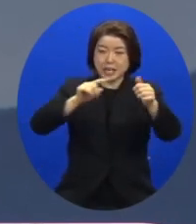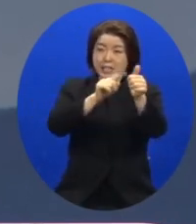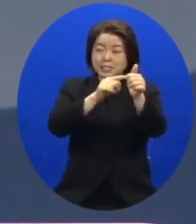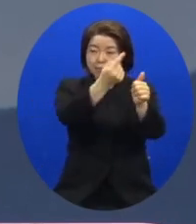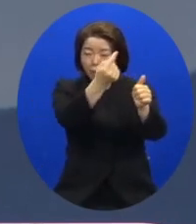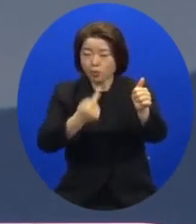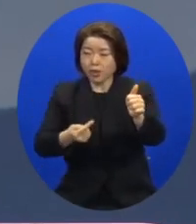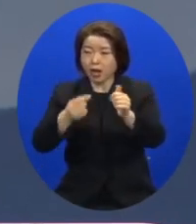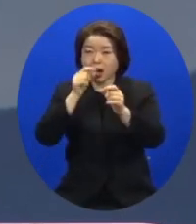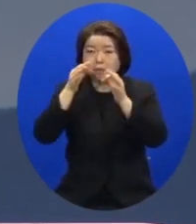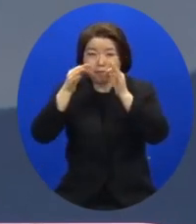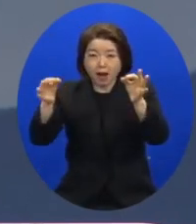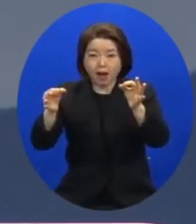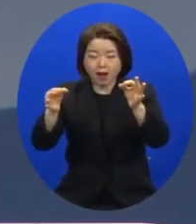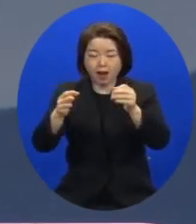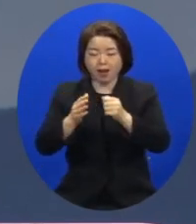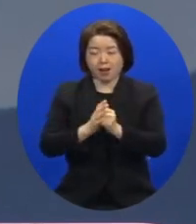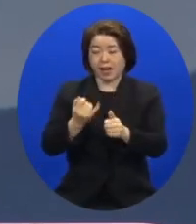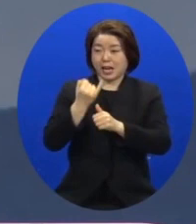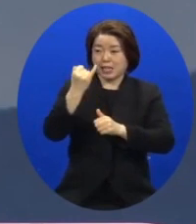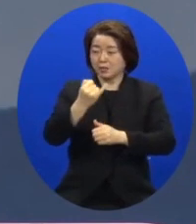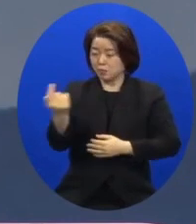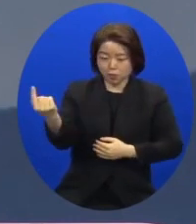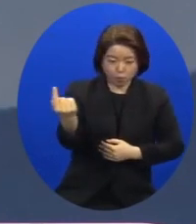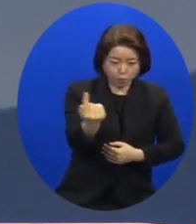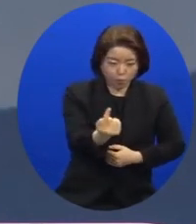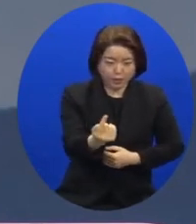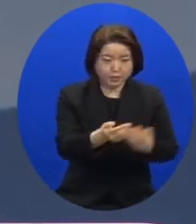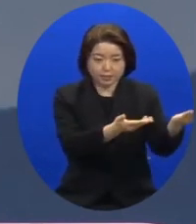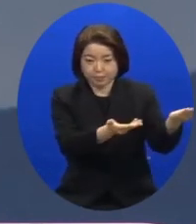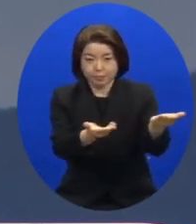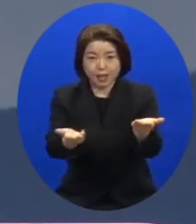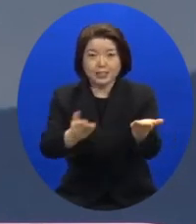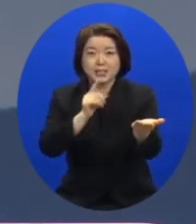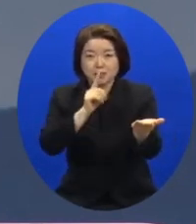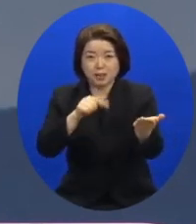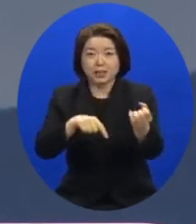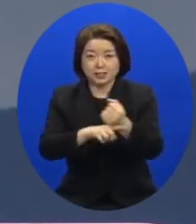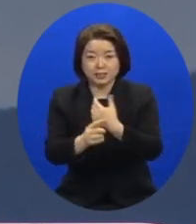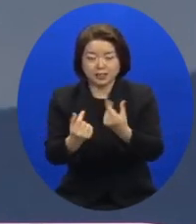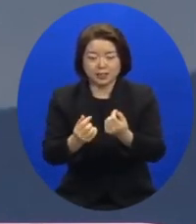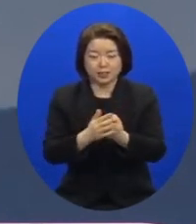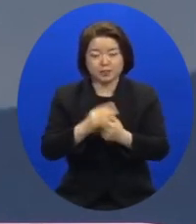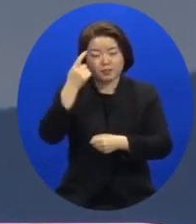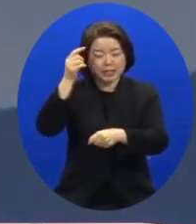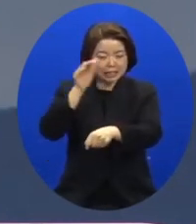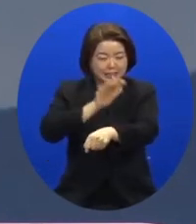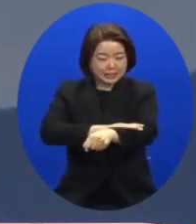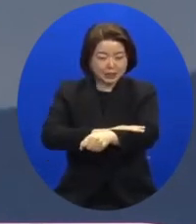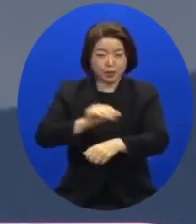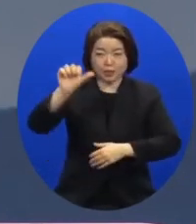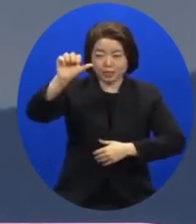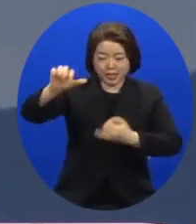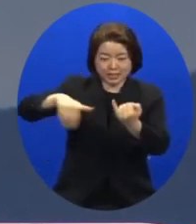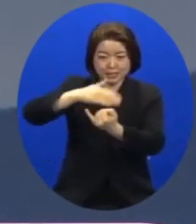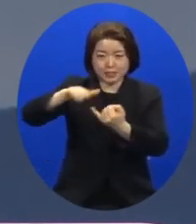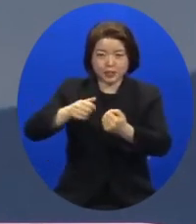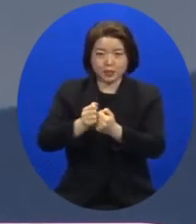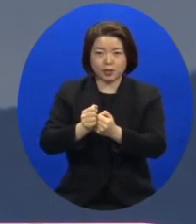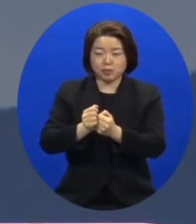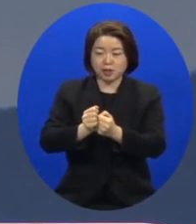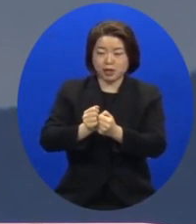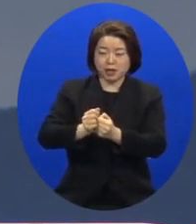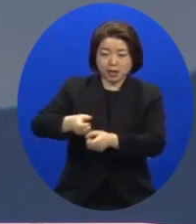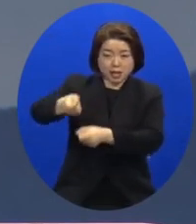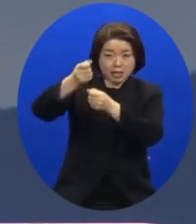신부들이 나와서 맞이 라는 겁니다 지혜로운 슬기로운 5천 에는 등장 뿌리